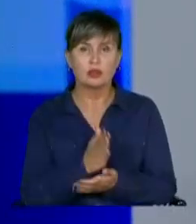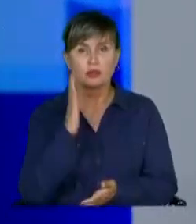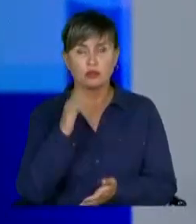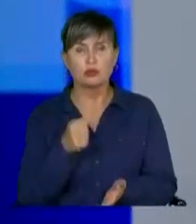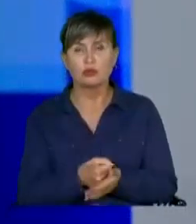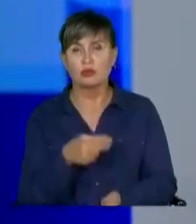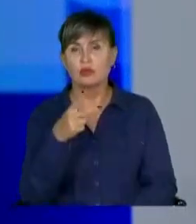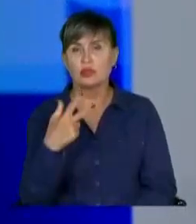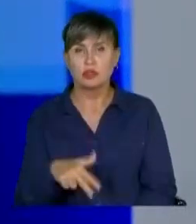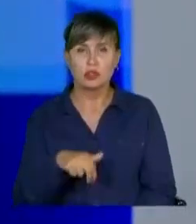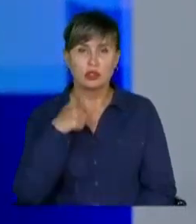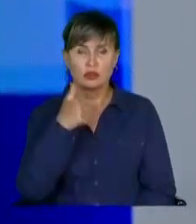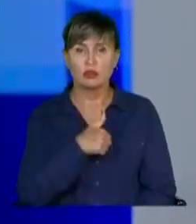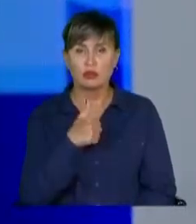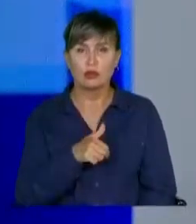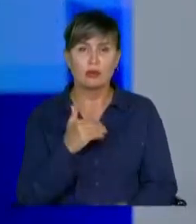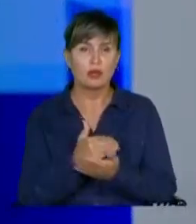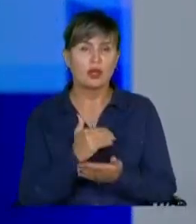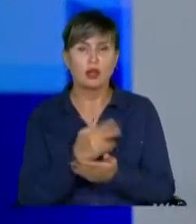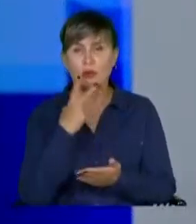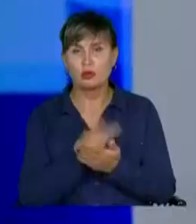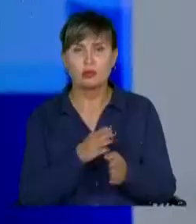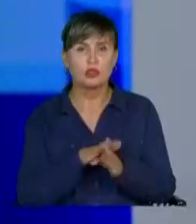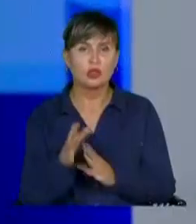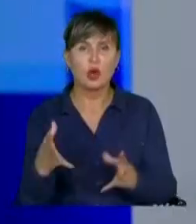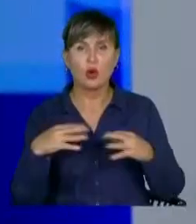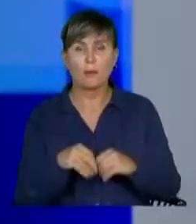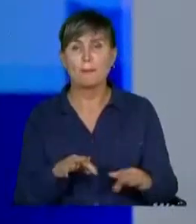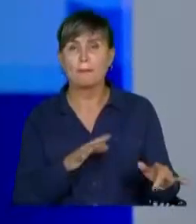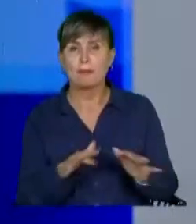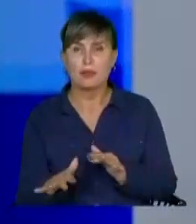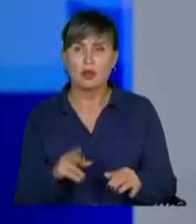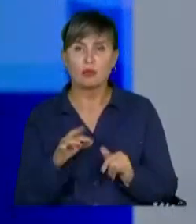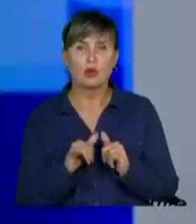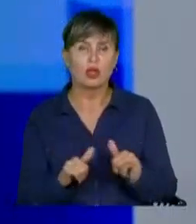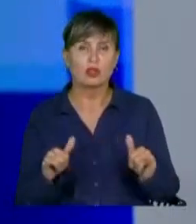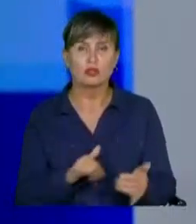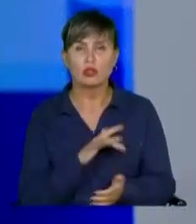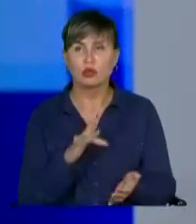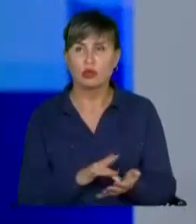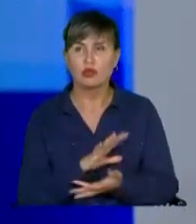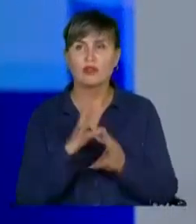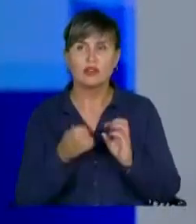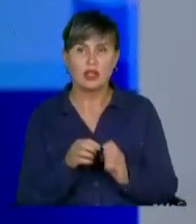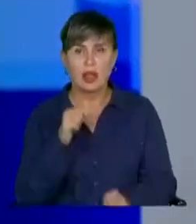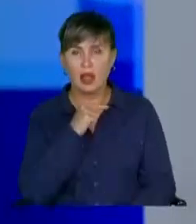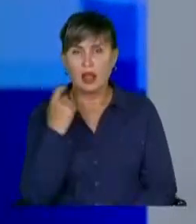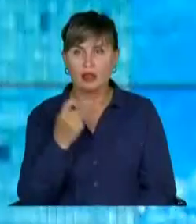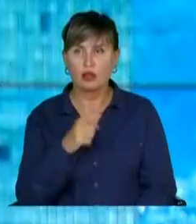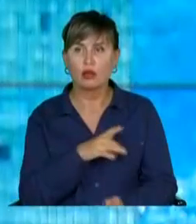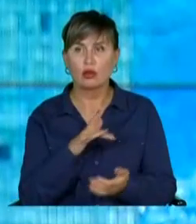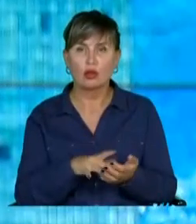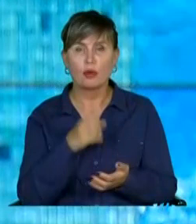2030 года. Программа предусматривает реализацию комплекса мер по развитию города, в целом экономики города, в